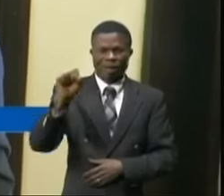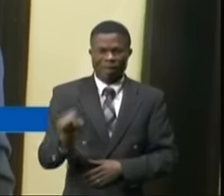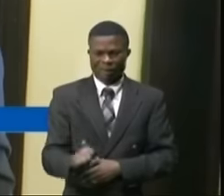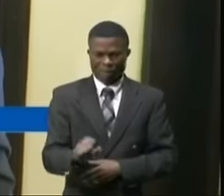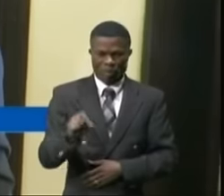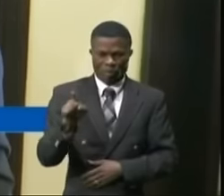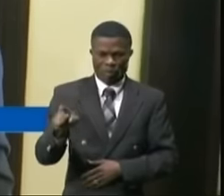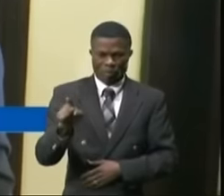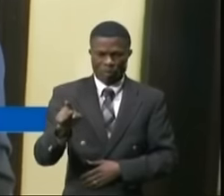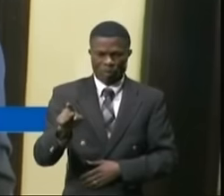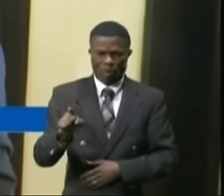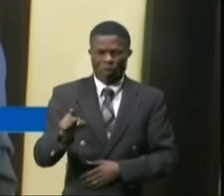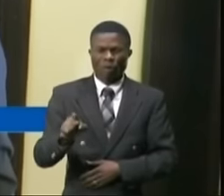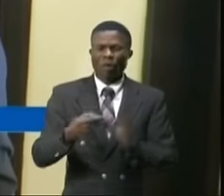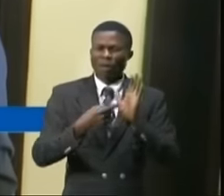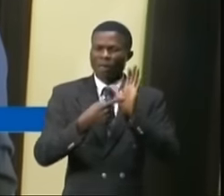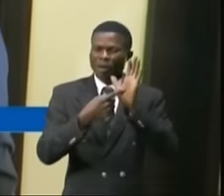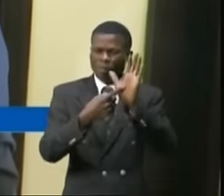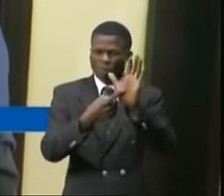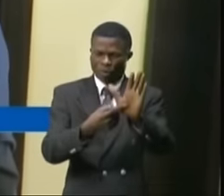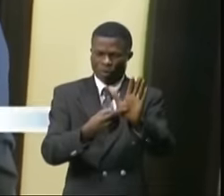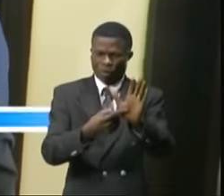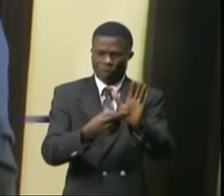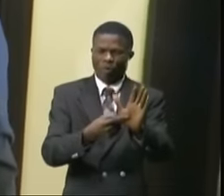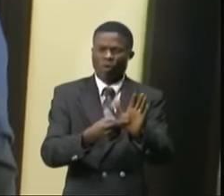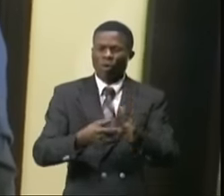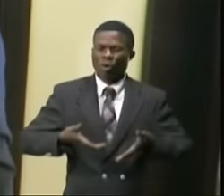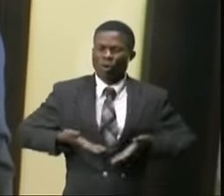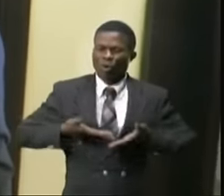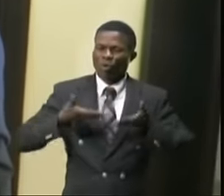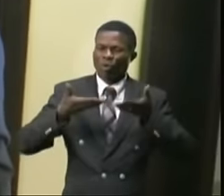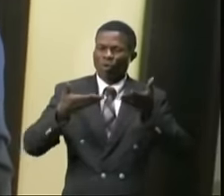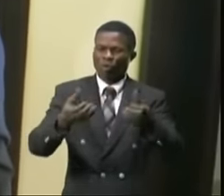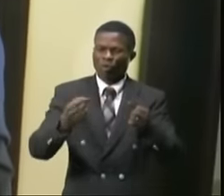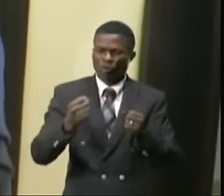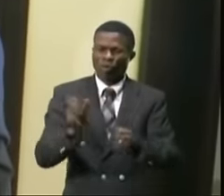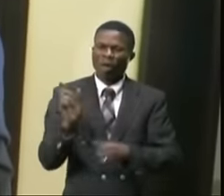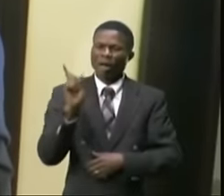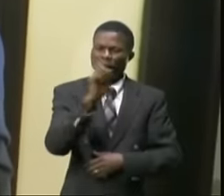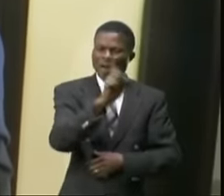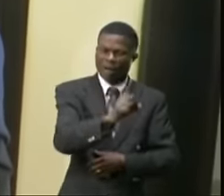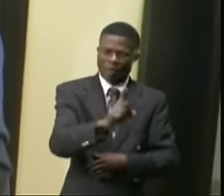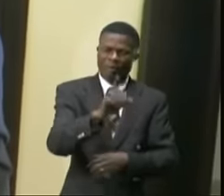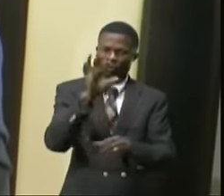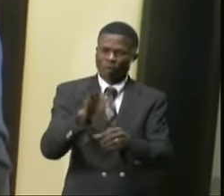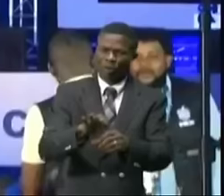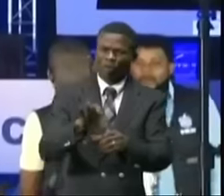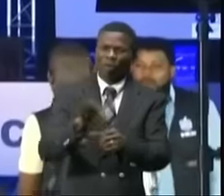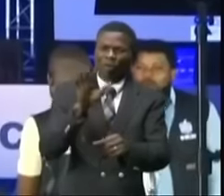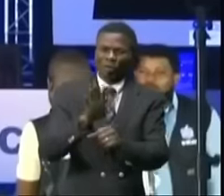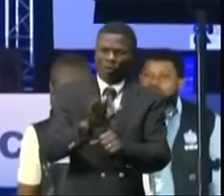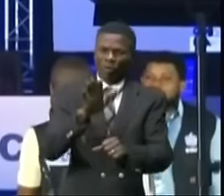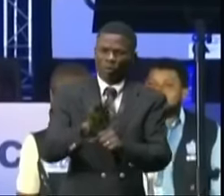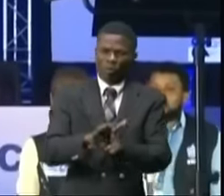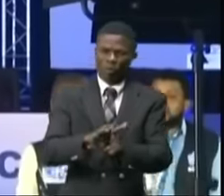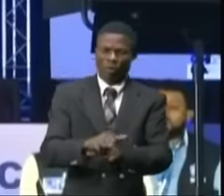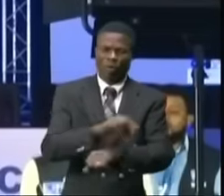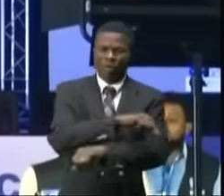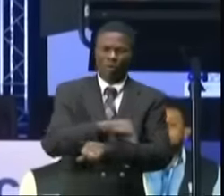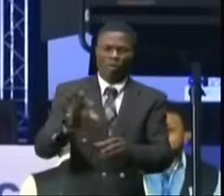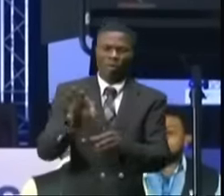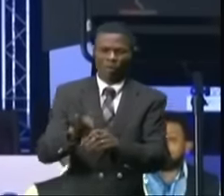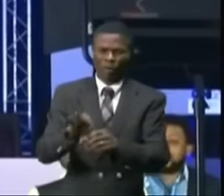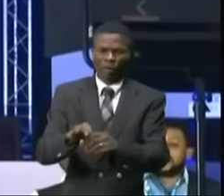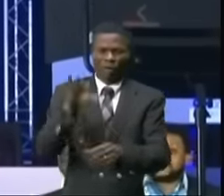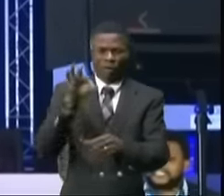qui se sont manifestés corps et âme et qui sont allés donc en grand nombre dans le bureau de vote